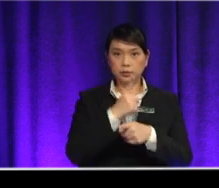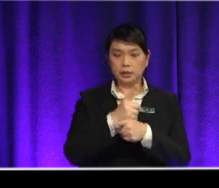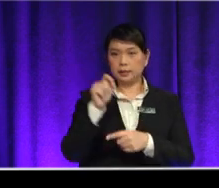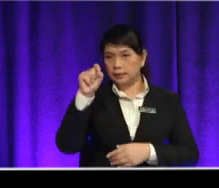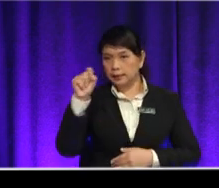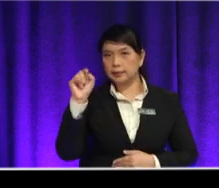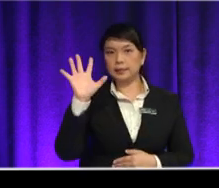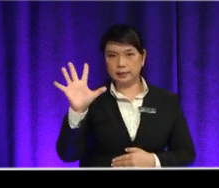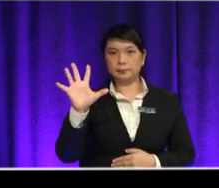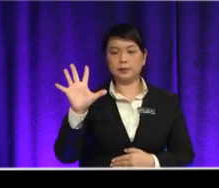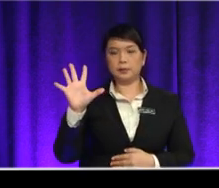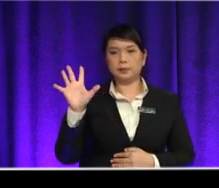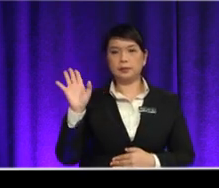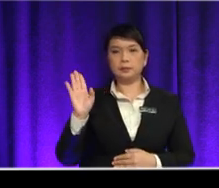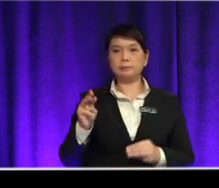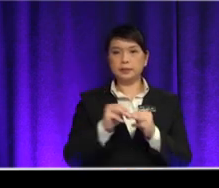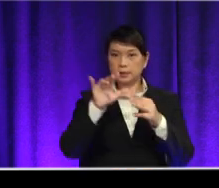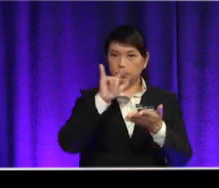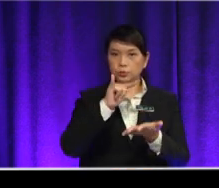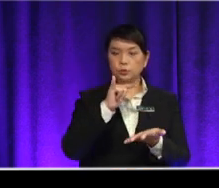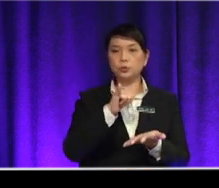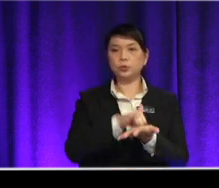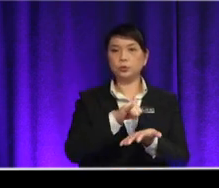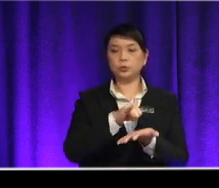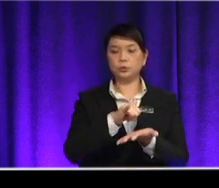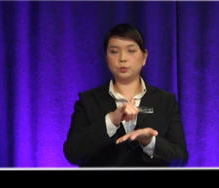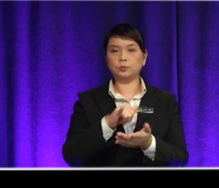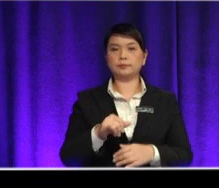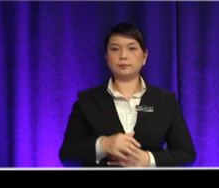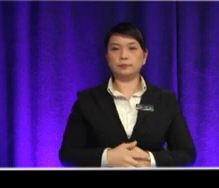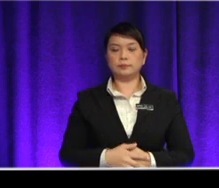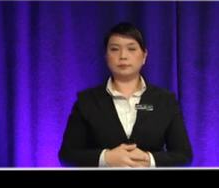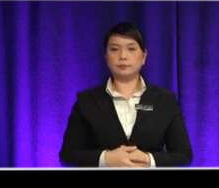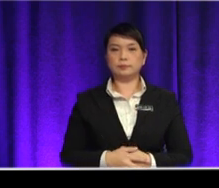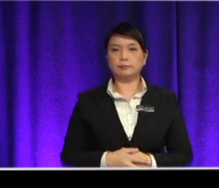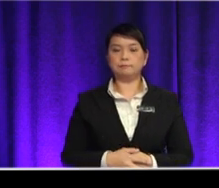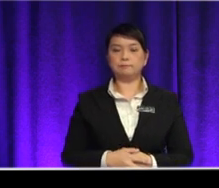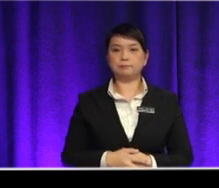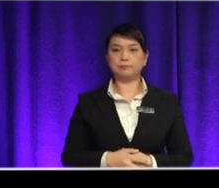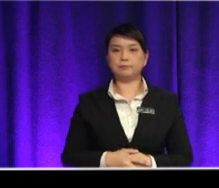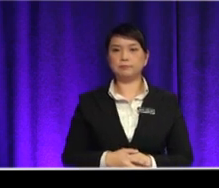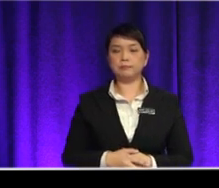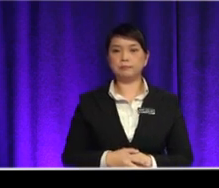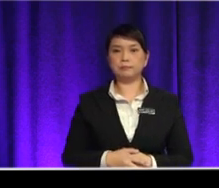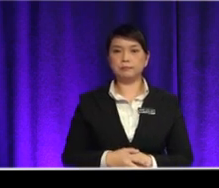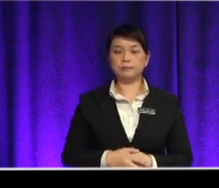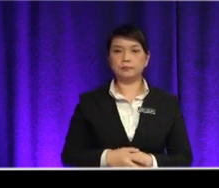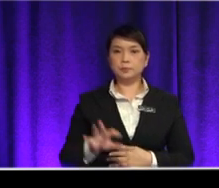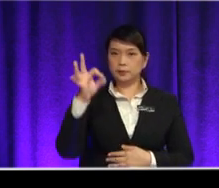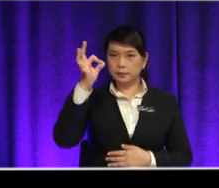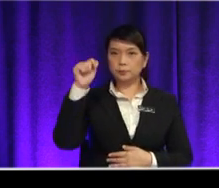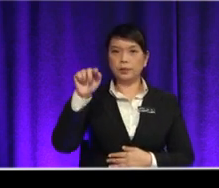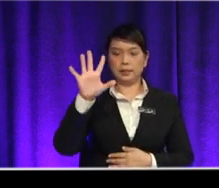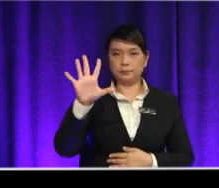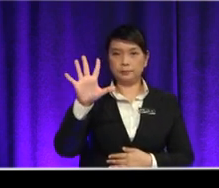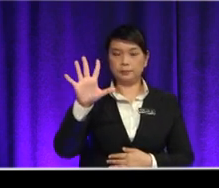di sini. Macam tu. Tanda lebih eloklah. Tanda 5. Seterusnya pada 19.5 kita